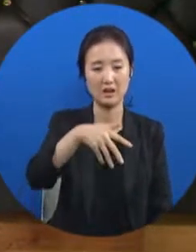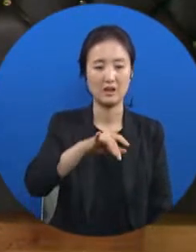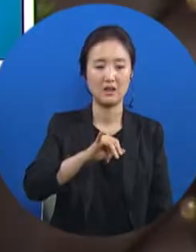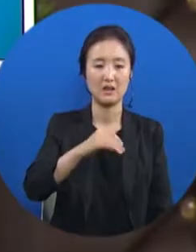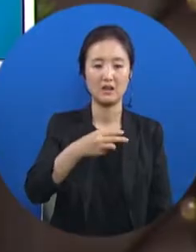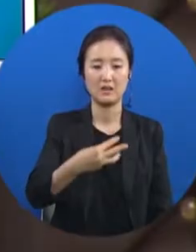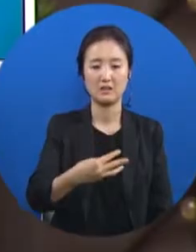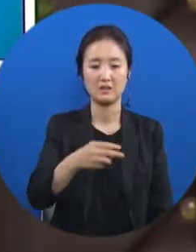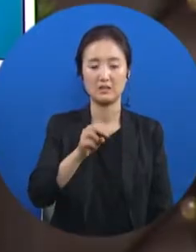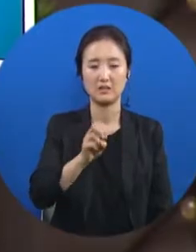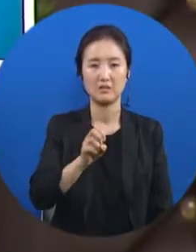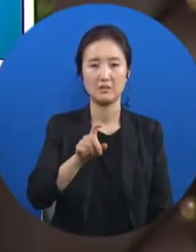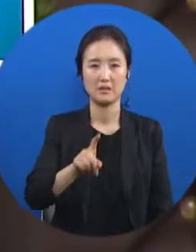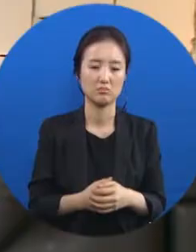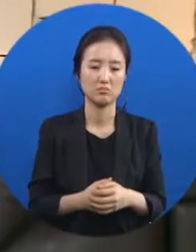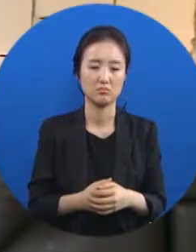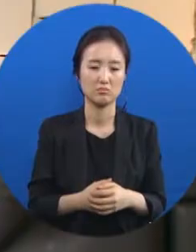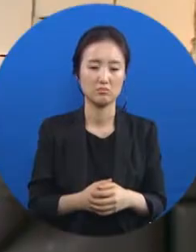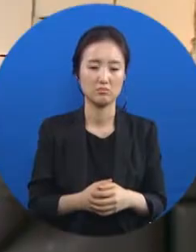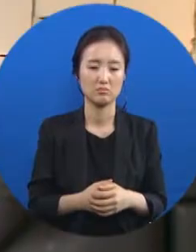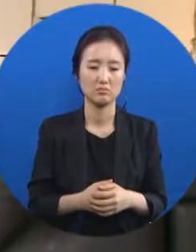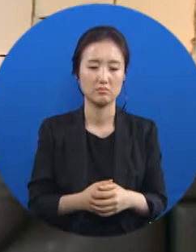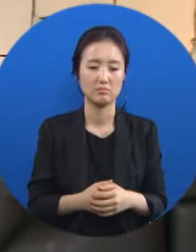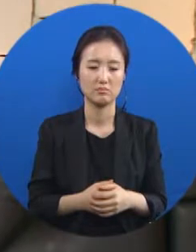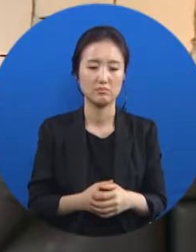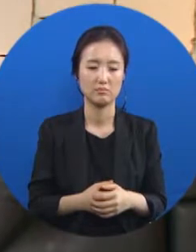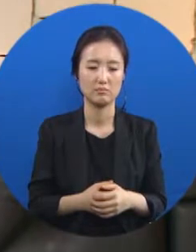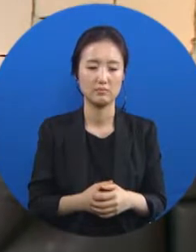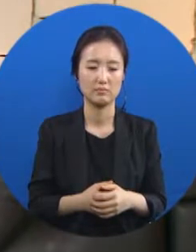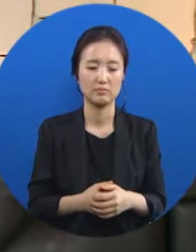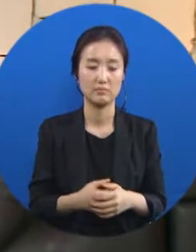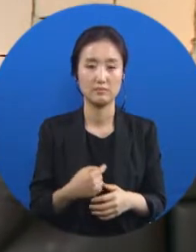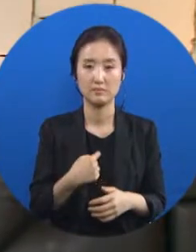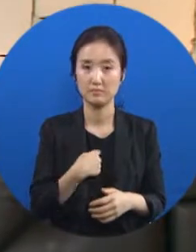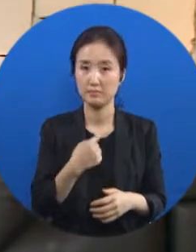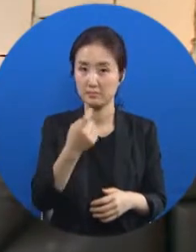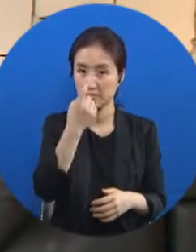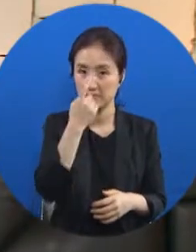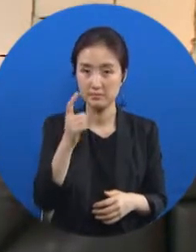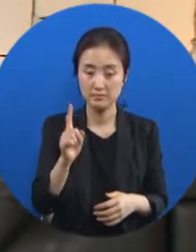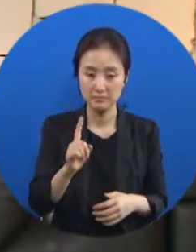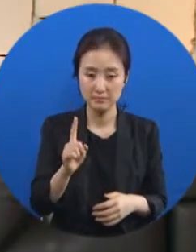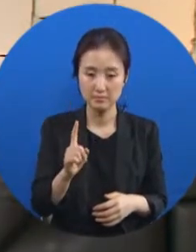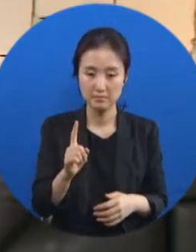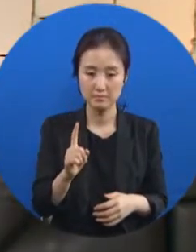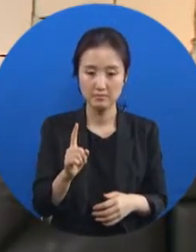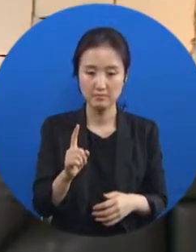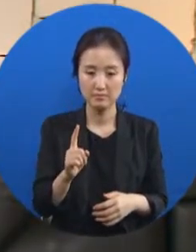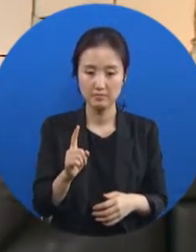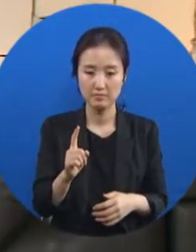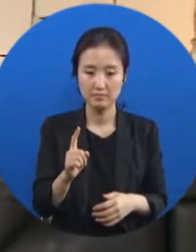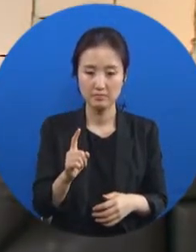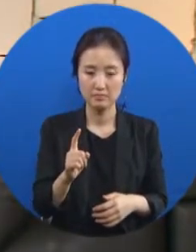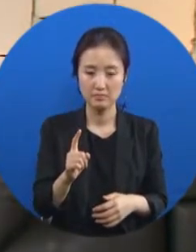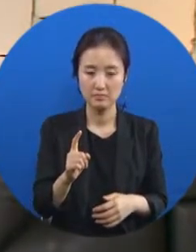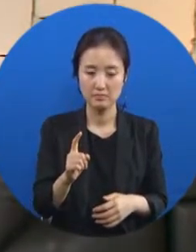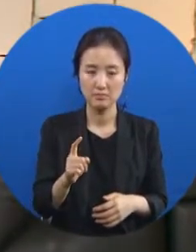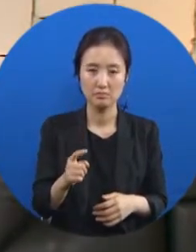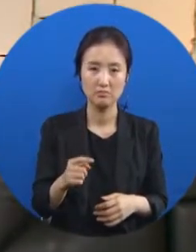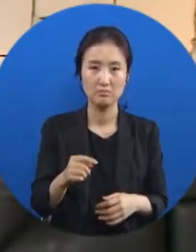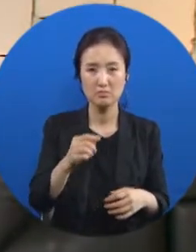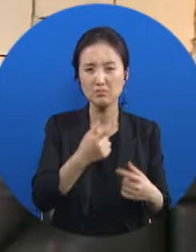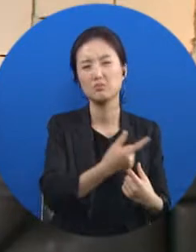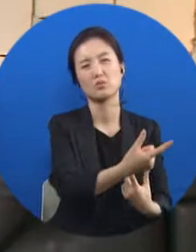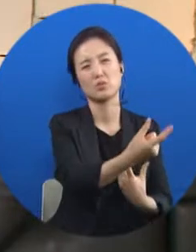칠마리더라고. 근데 저 기억 속엔 찔마리. 그러니까 여기서도 제가 하나 배운 게 뭐냐? 그 친구들하고 저하고 다